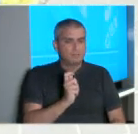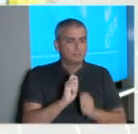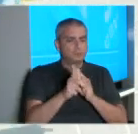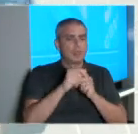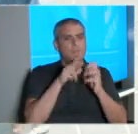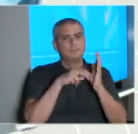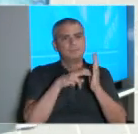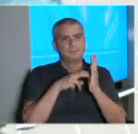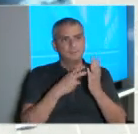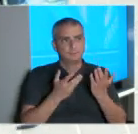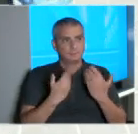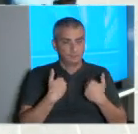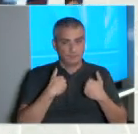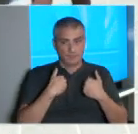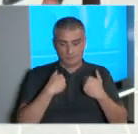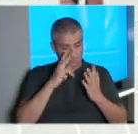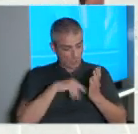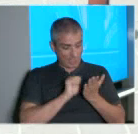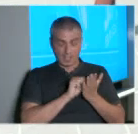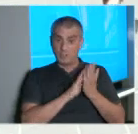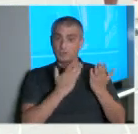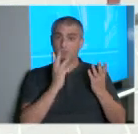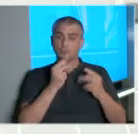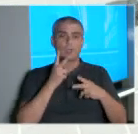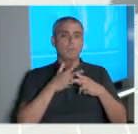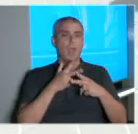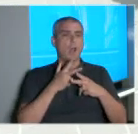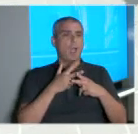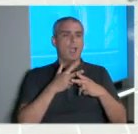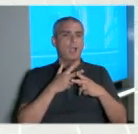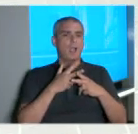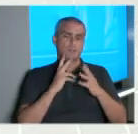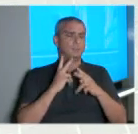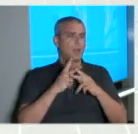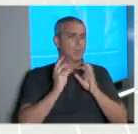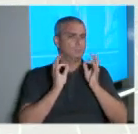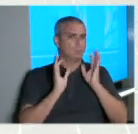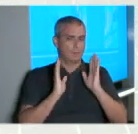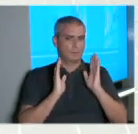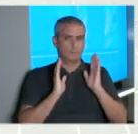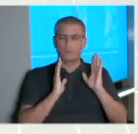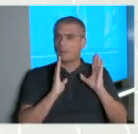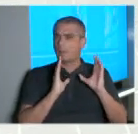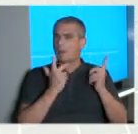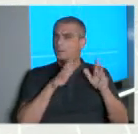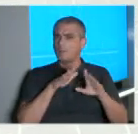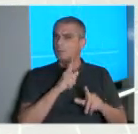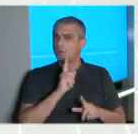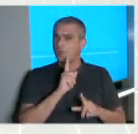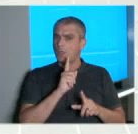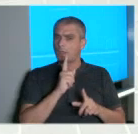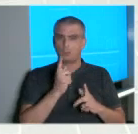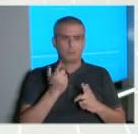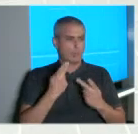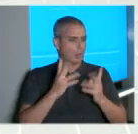משלם מס, ואני קורא בעיתון שיש איזו מחלה מסוימת. למה שהממשלה לא תיתן?